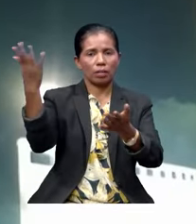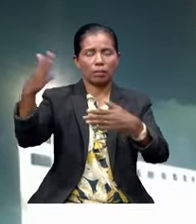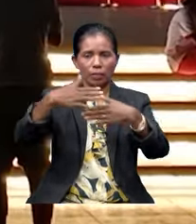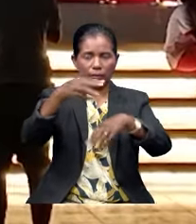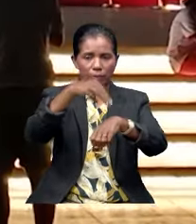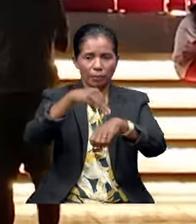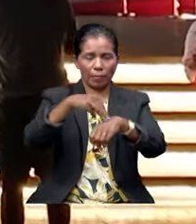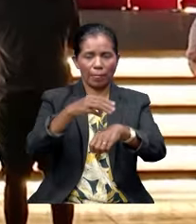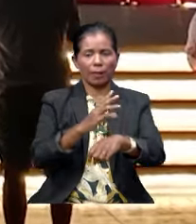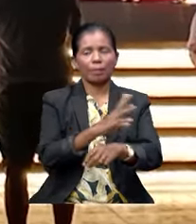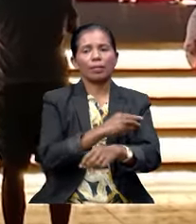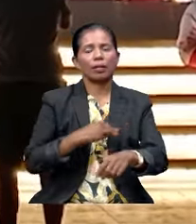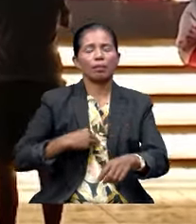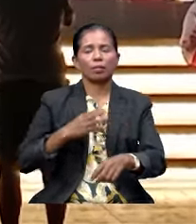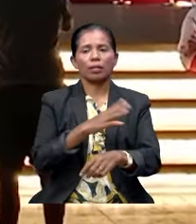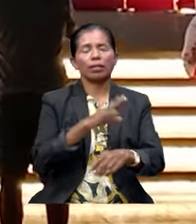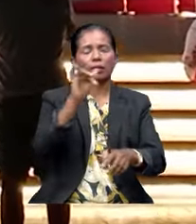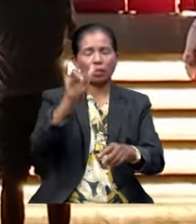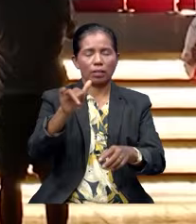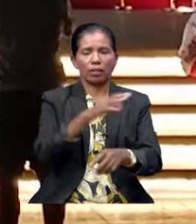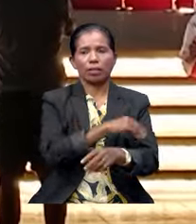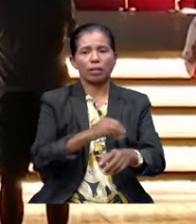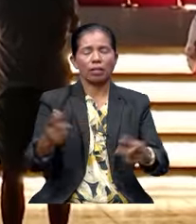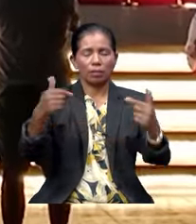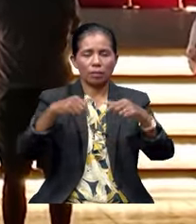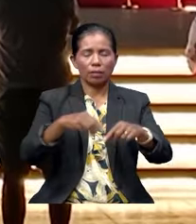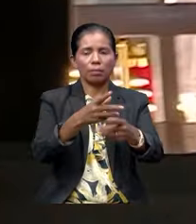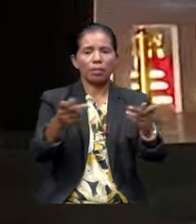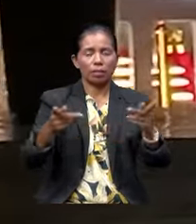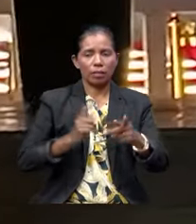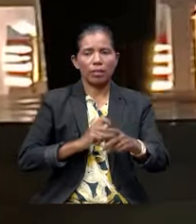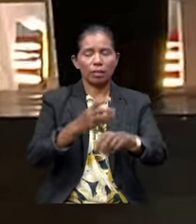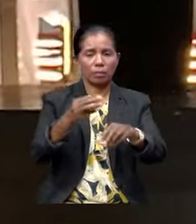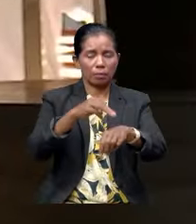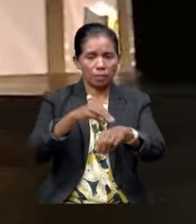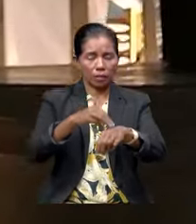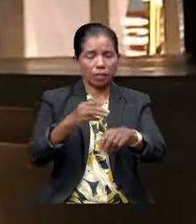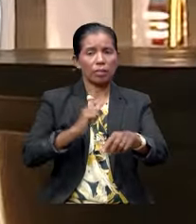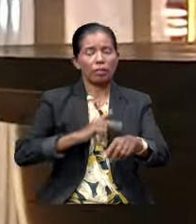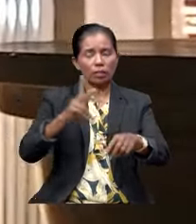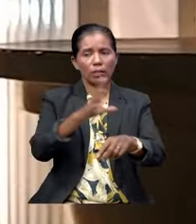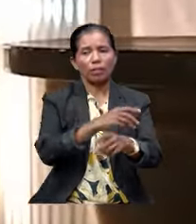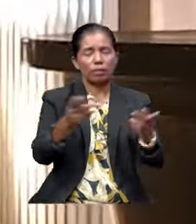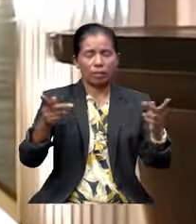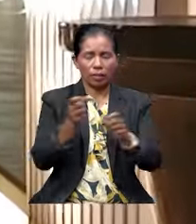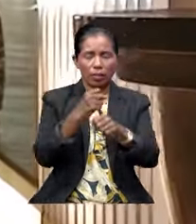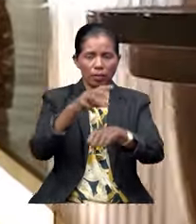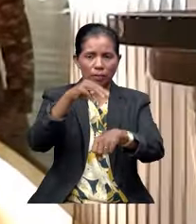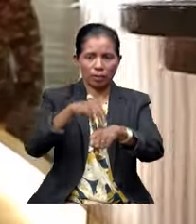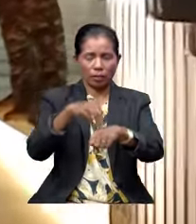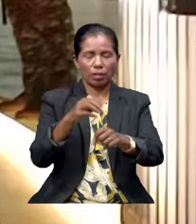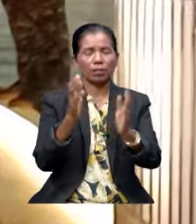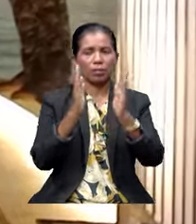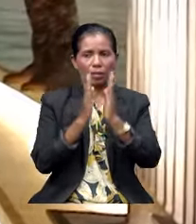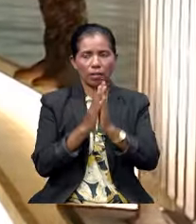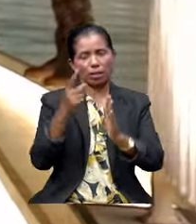sarani honarang Maria postu hela he kai koli hateten razam hakat ba altar tastolu fatin sua santidade Papa Francisco halo misa holi halo